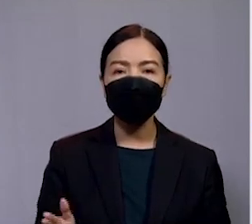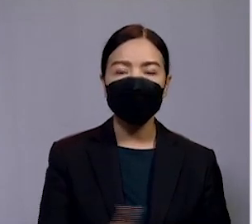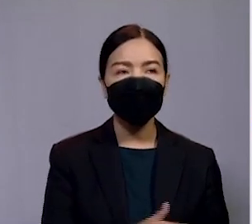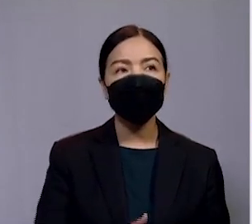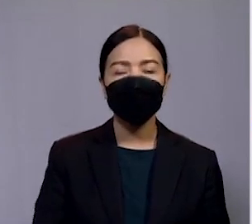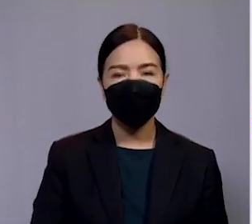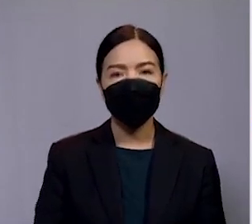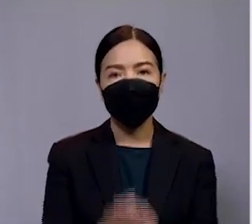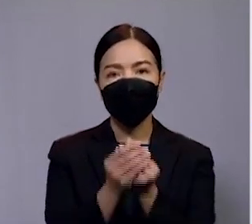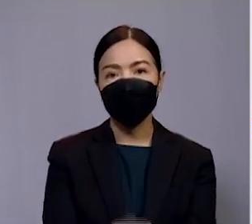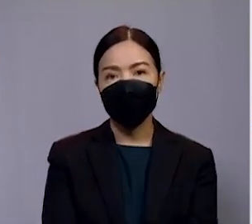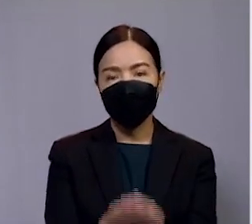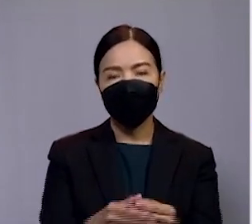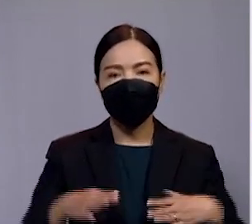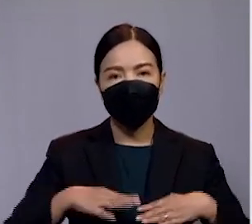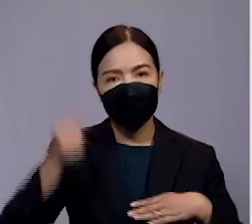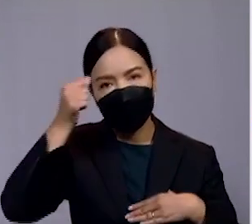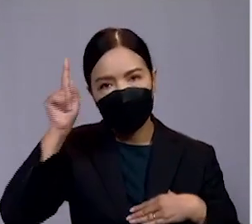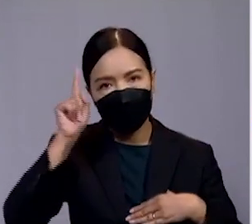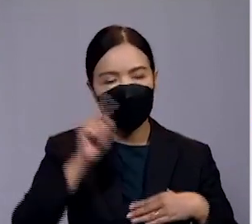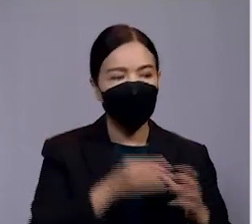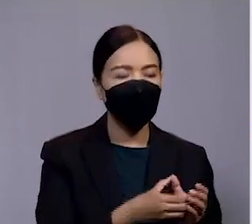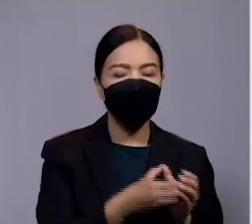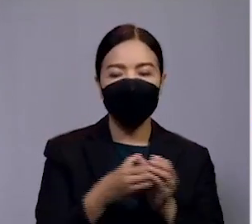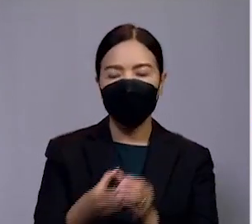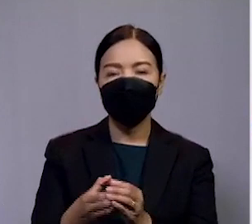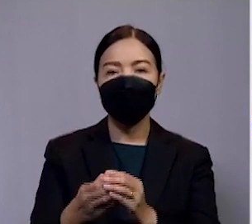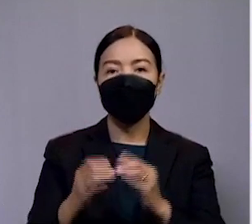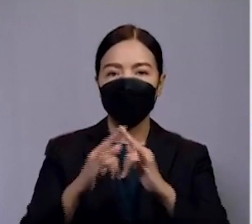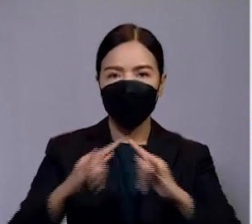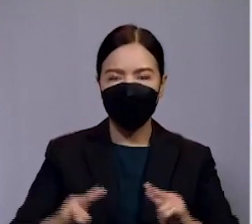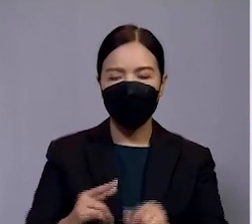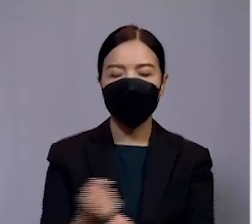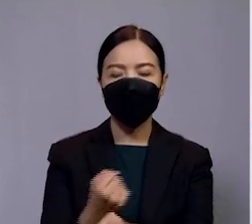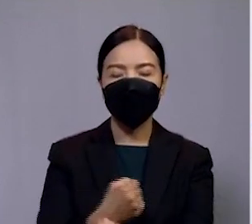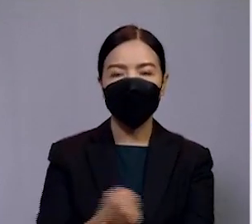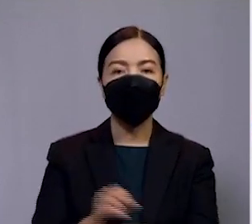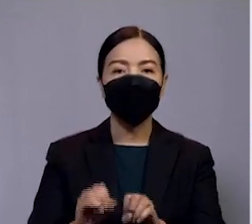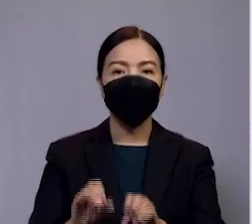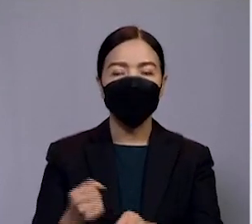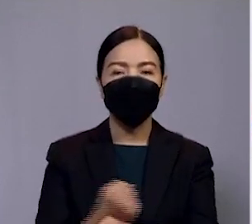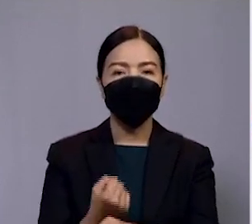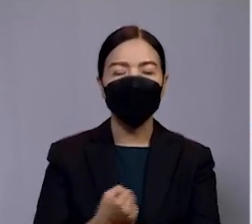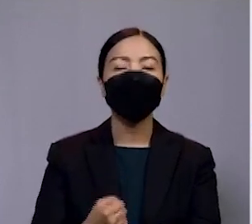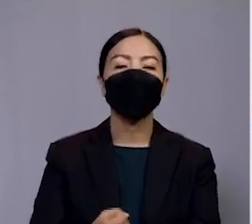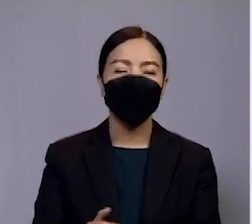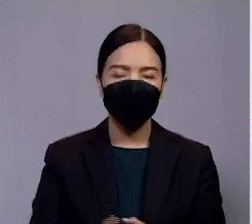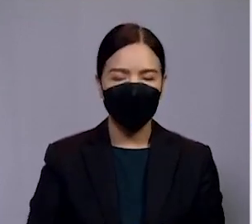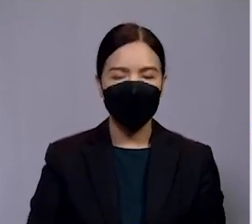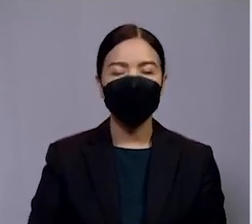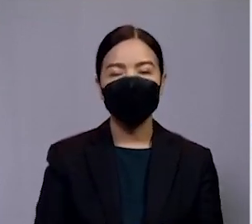ด้านทีมตกลูกยางสาวไทยนะครับได้พัก1วันก่อนเข้าแคมป์ฝึกซ้อมครับเตรียมลุยศึกวอลเลย์บอลหญิงอาเซียนกรังปรีหลังคว้าอันดับที่3ในศึก AVC